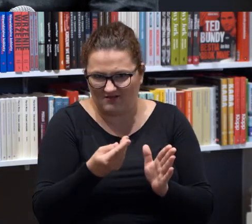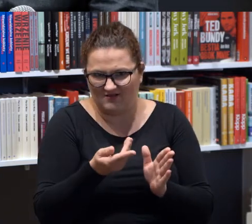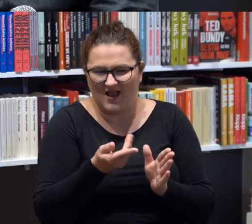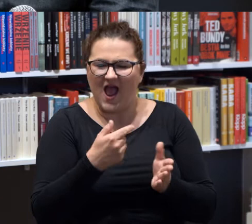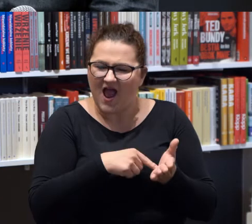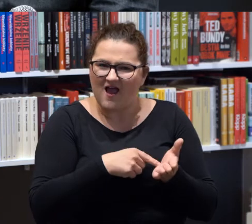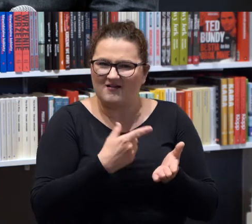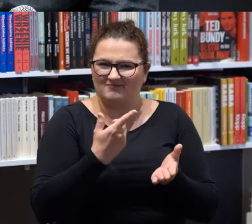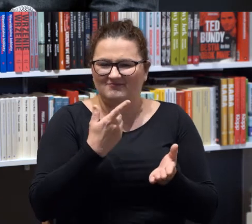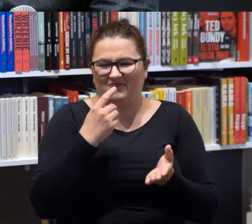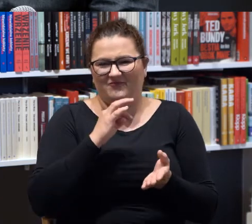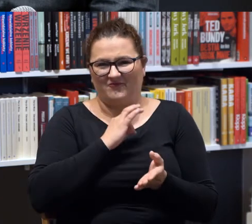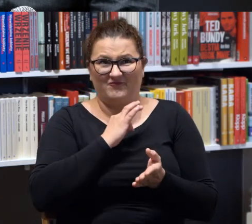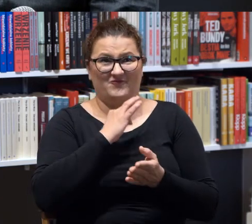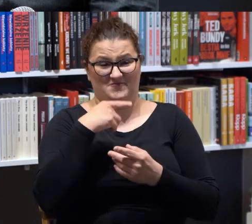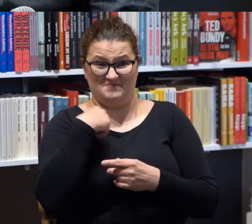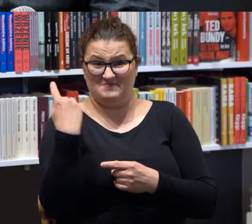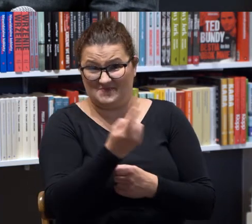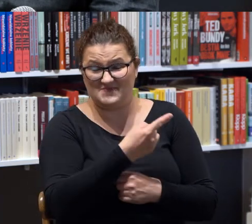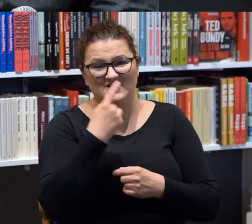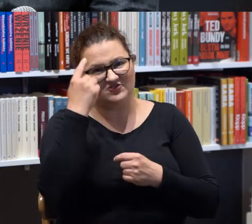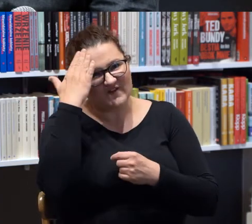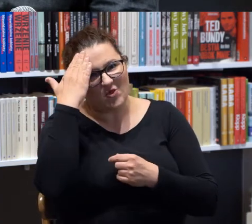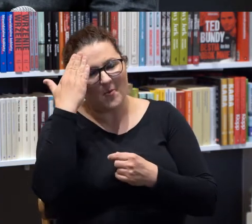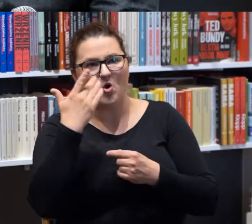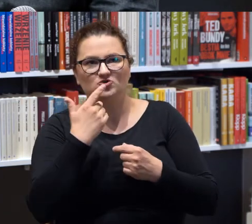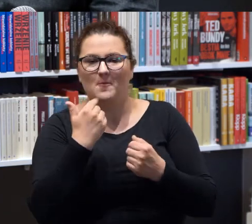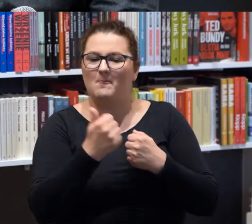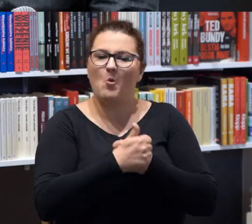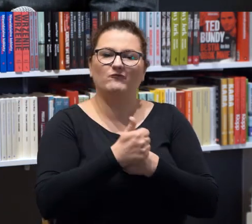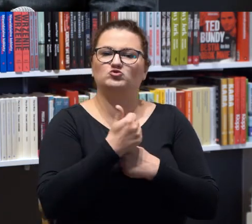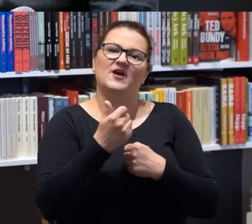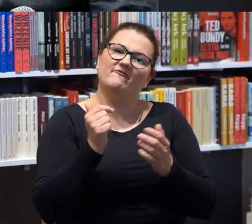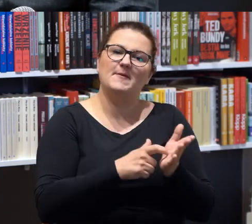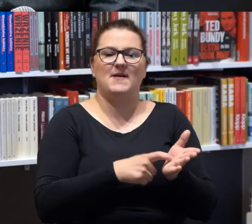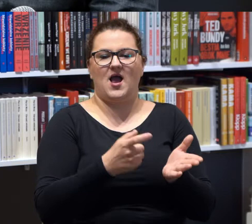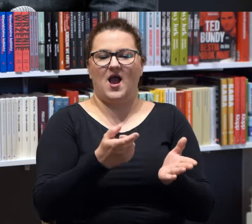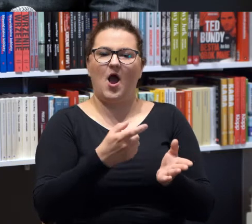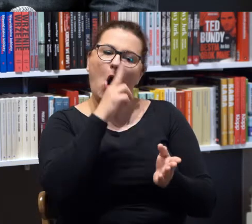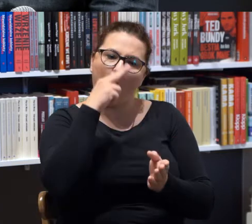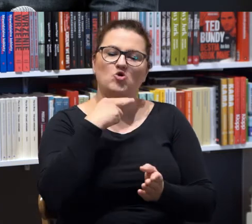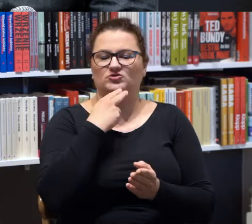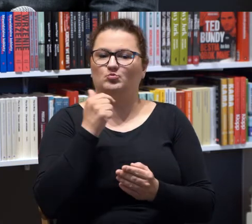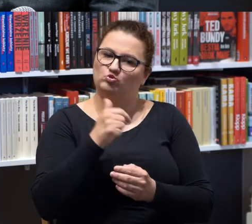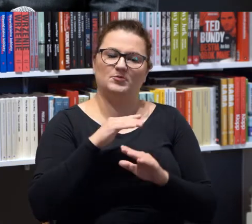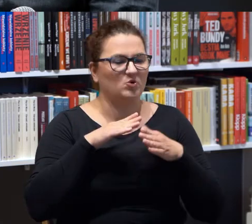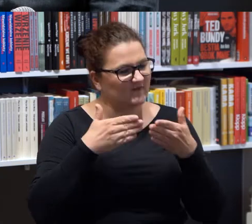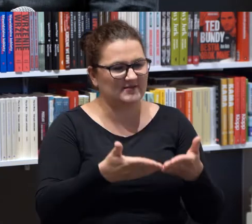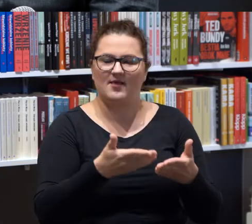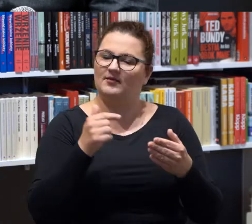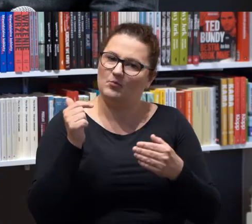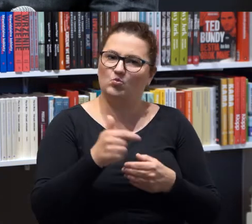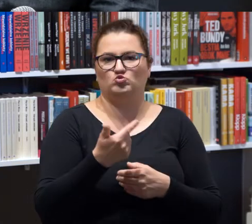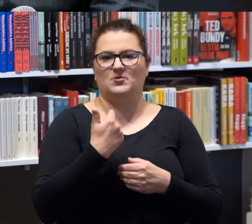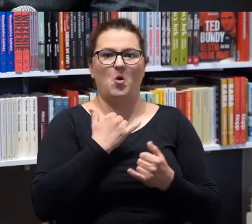naszej świadomości wystarcza, to jest powód wystarczający do tego, że oczekujemy od kogoś, że ma się właśnie tak, ma się poświęcić, bo inaczej jest